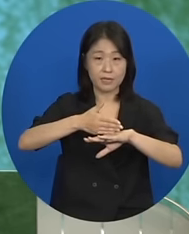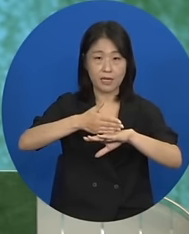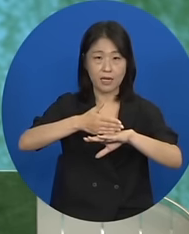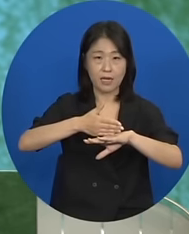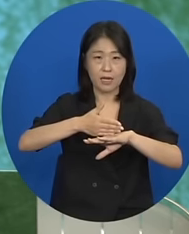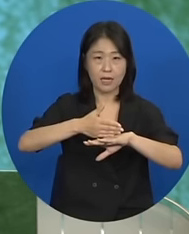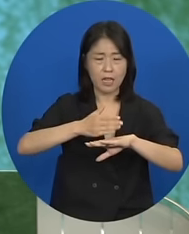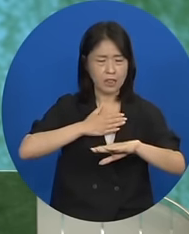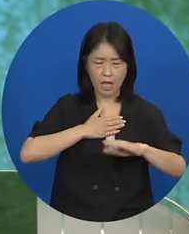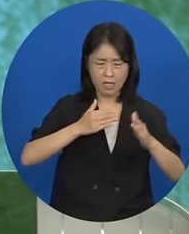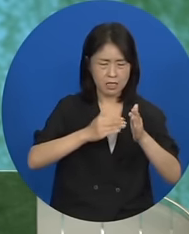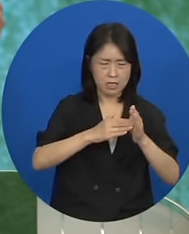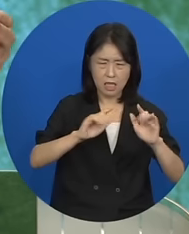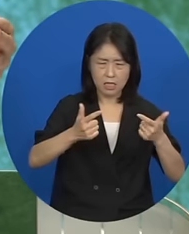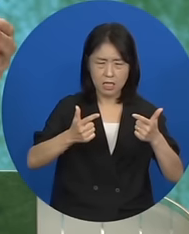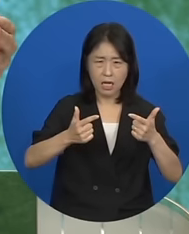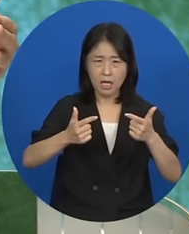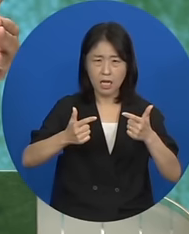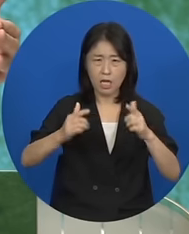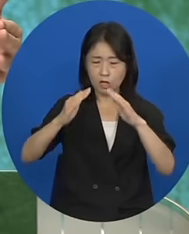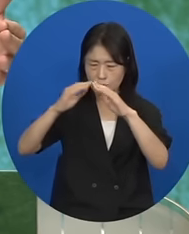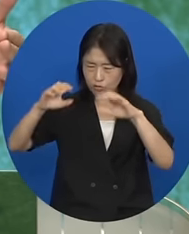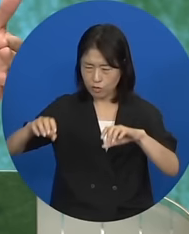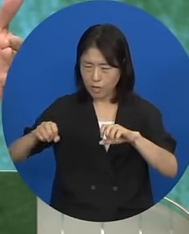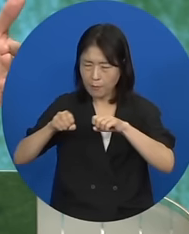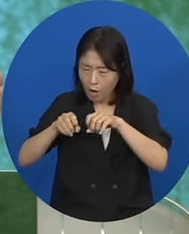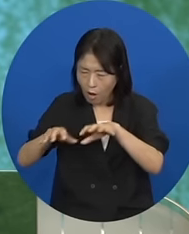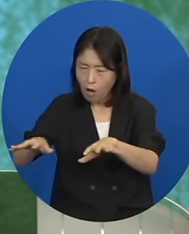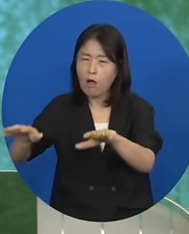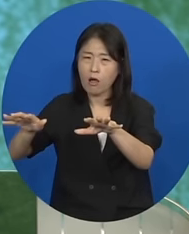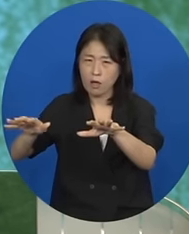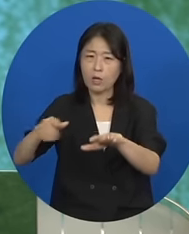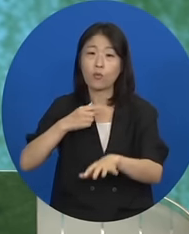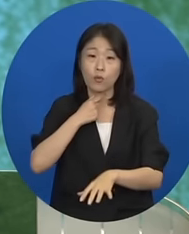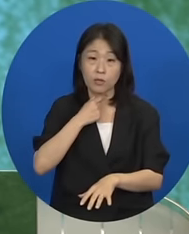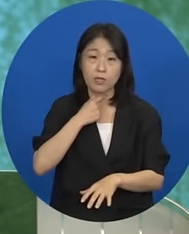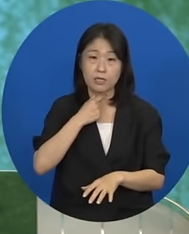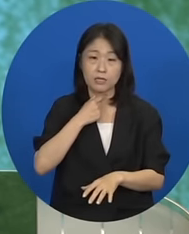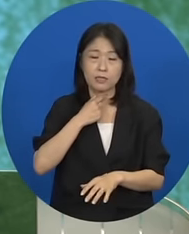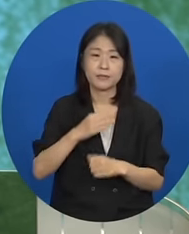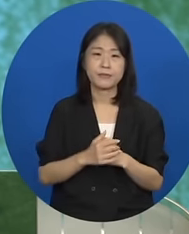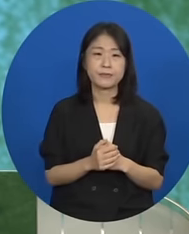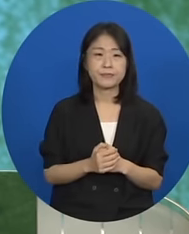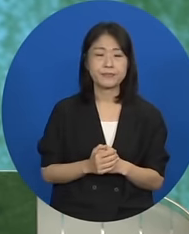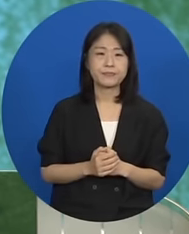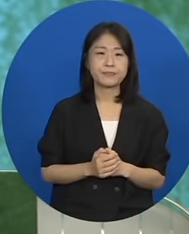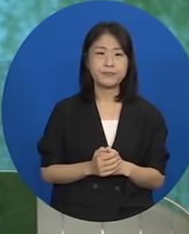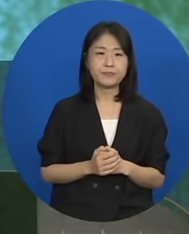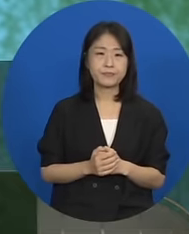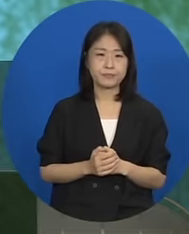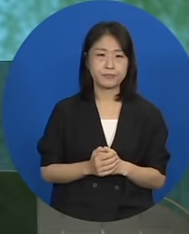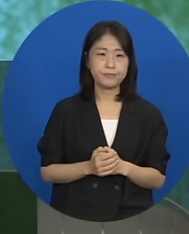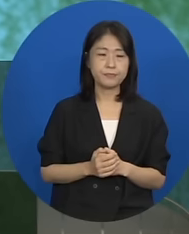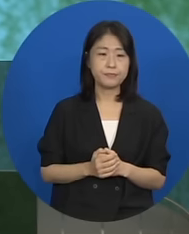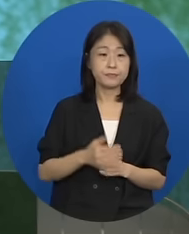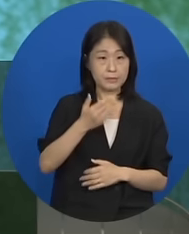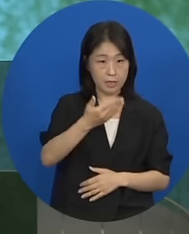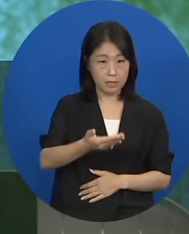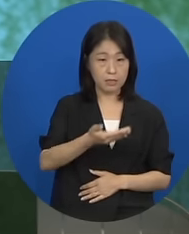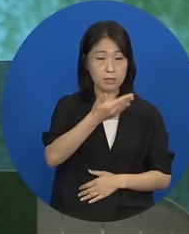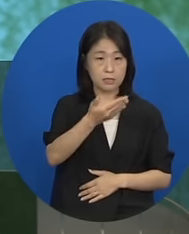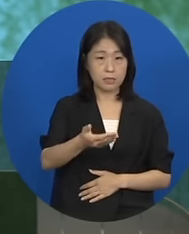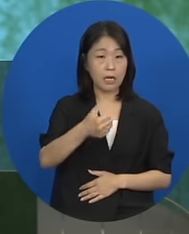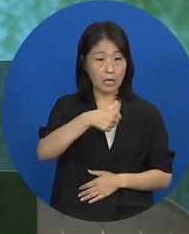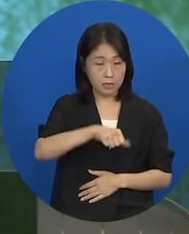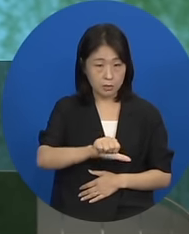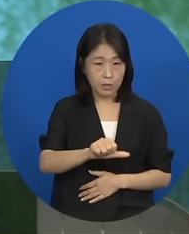그지 않고 이웃에게 주변으로 퍼져나가야 된다고 말씀을 하면서 11절에 이렇게 말씀합니다 중간부터 읽겠습니다 당신들과